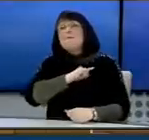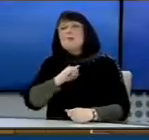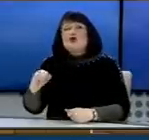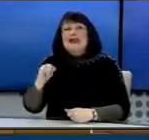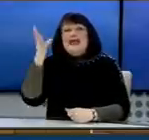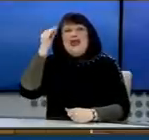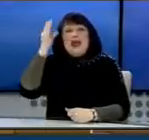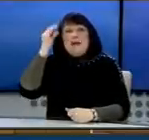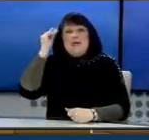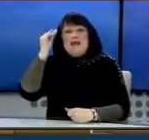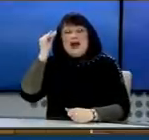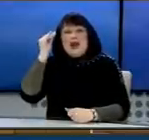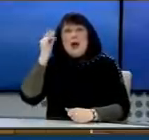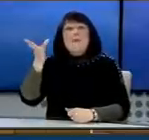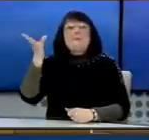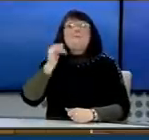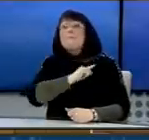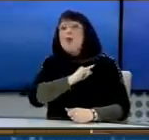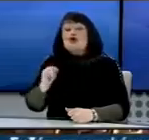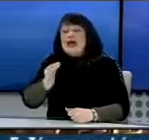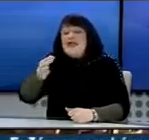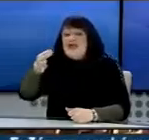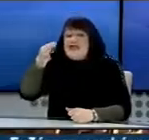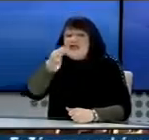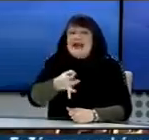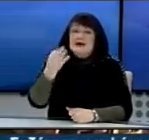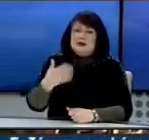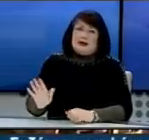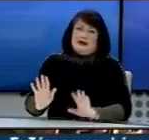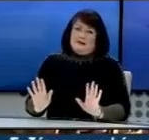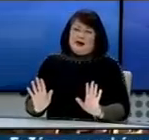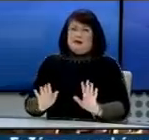διέμαθαν και ποτέ δεν τη διατύπωσαν.